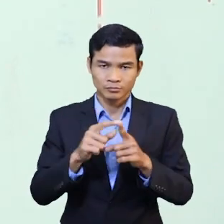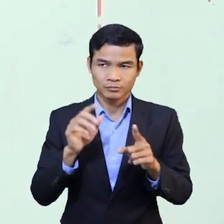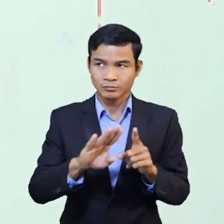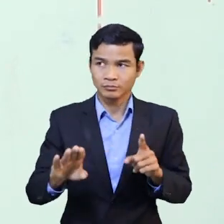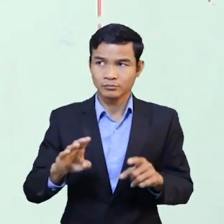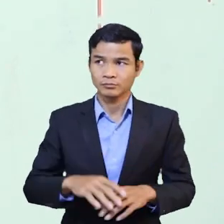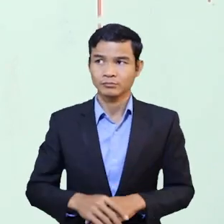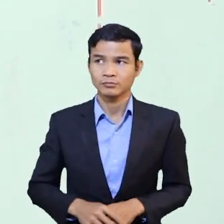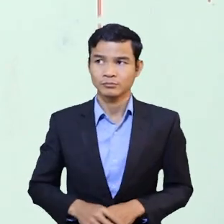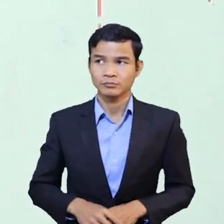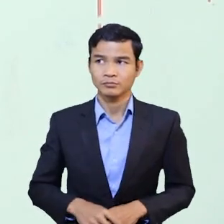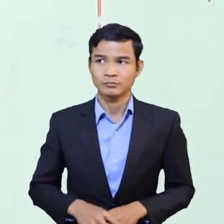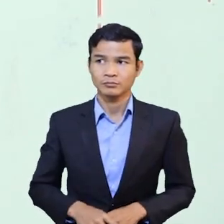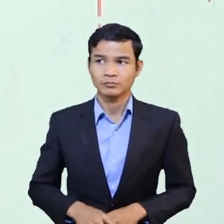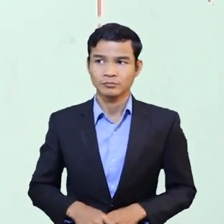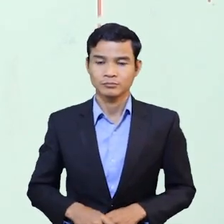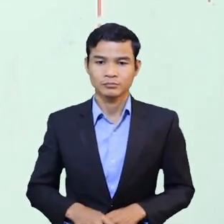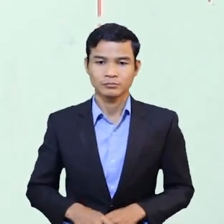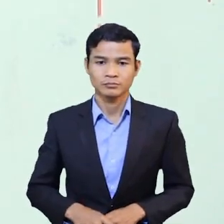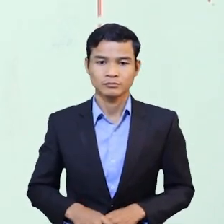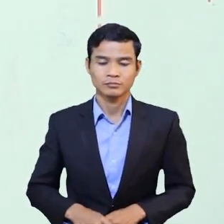con